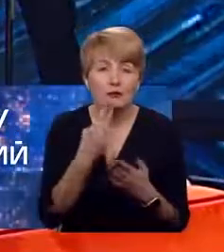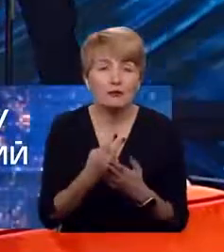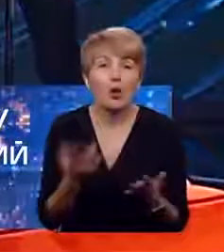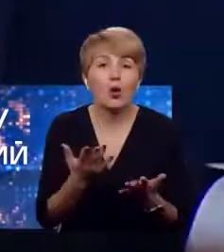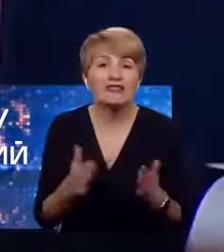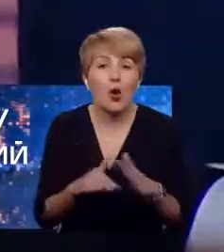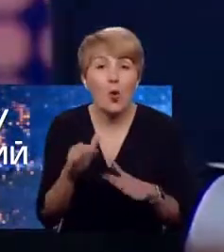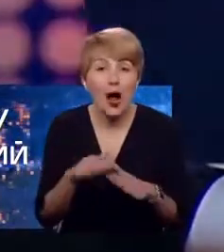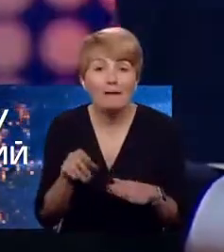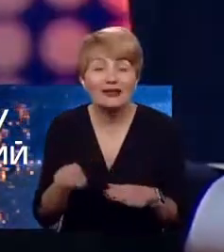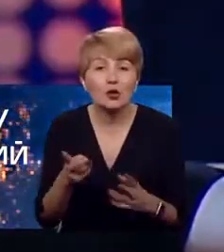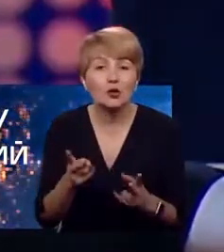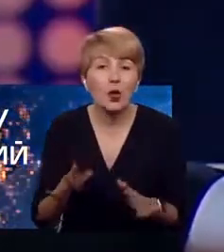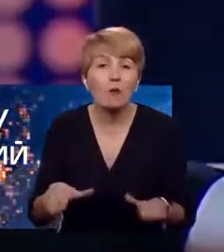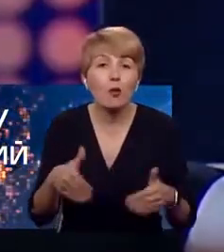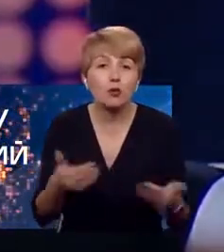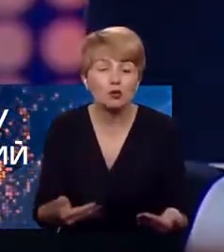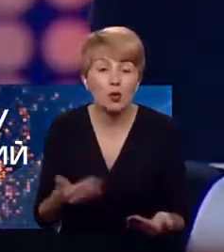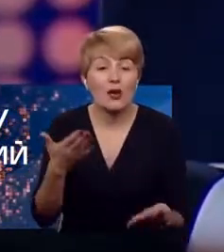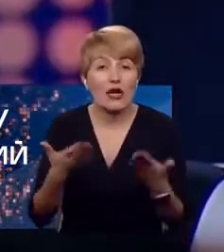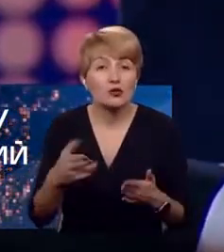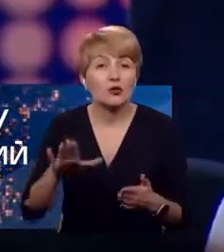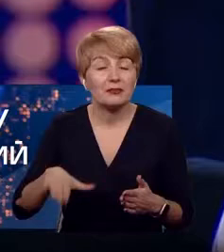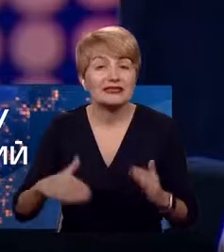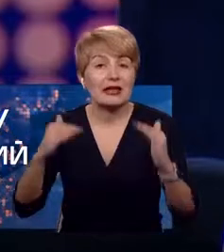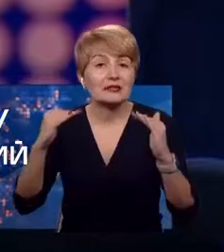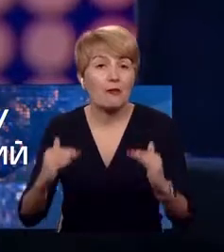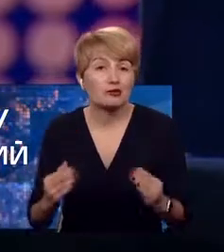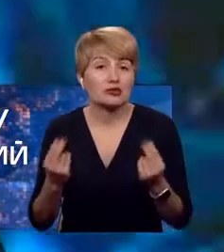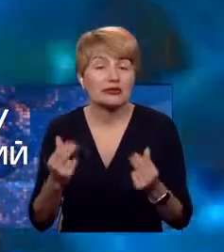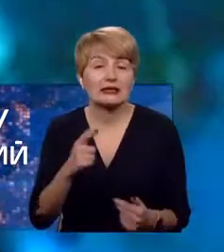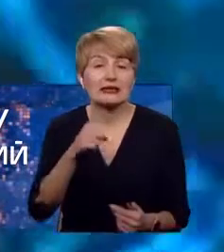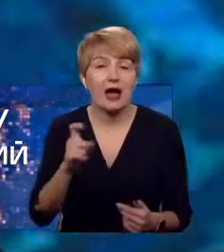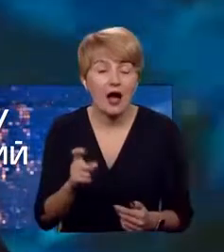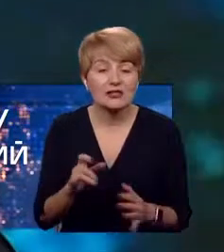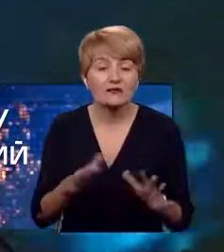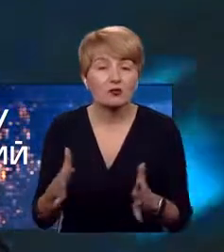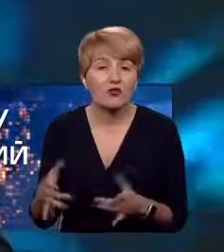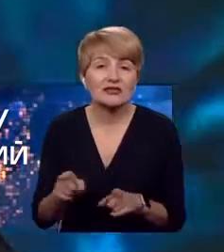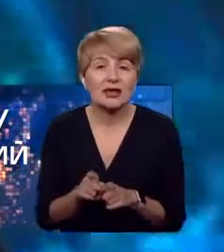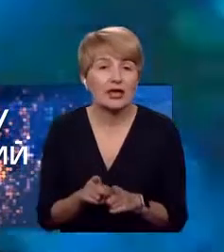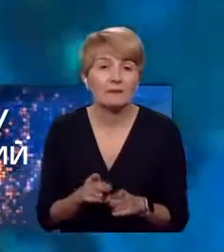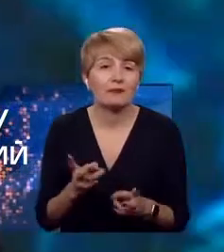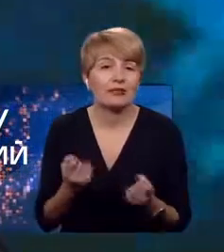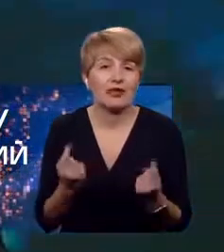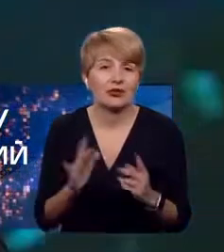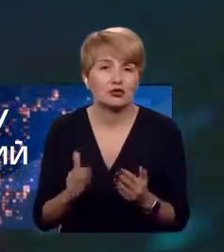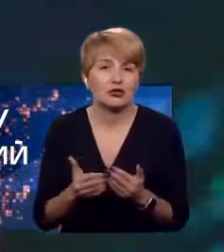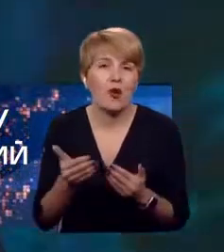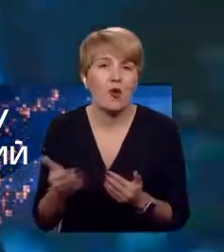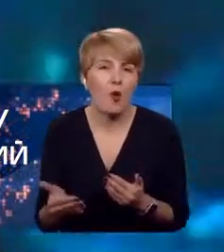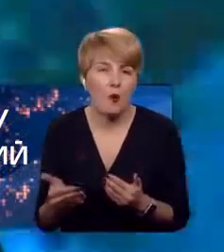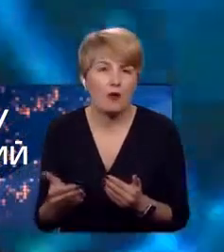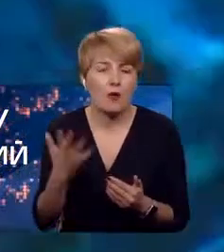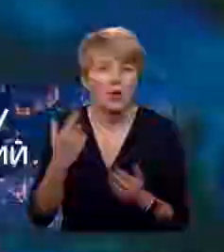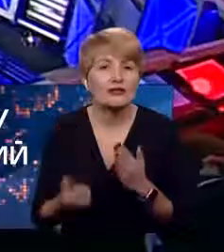пропонує. Як правило, після зменшення ціни на газ відбувається такий невеличкий крок, коли